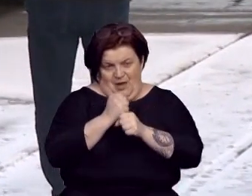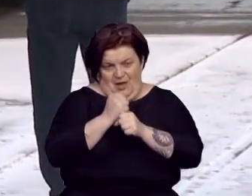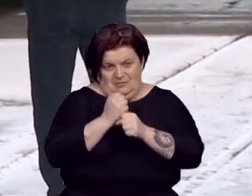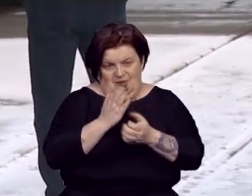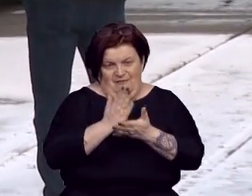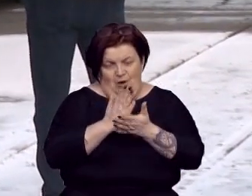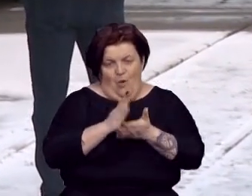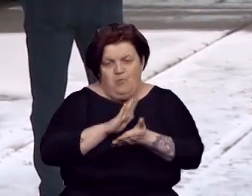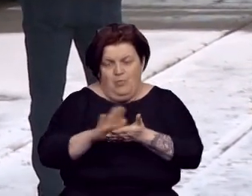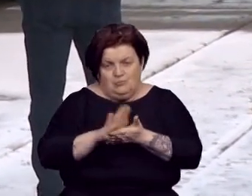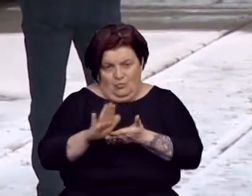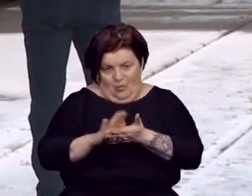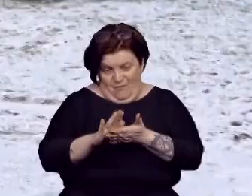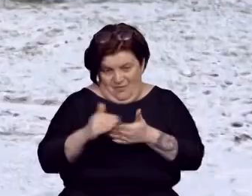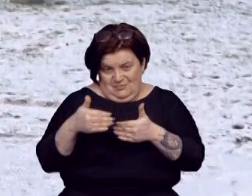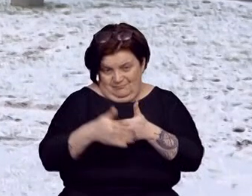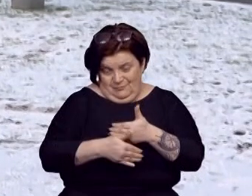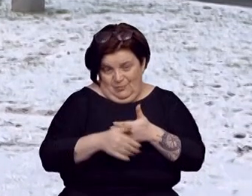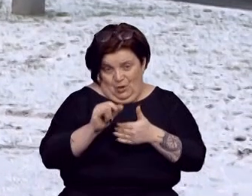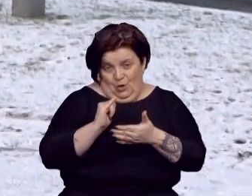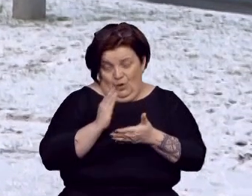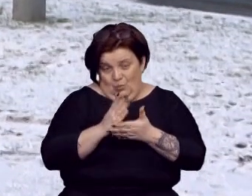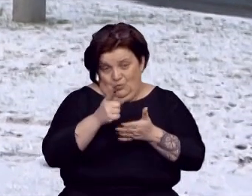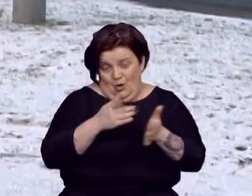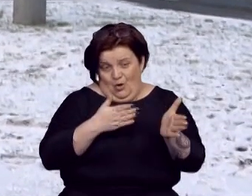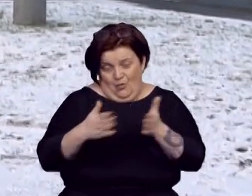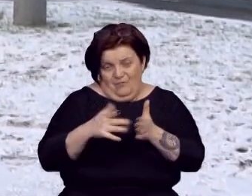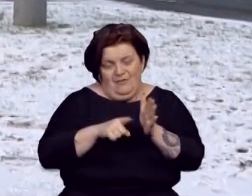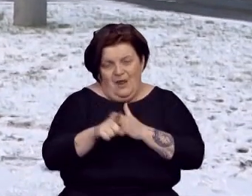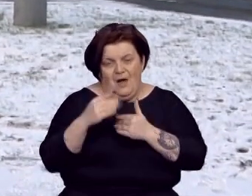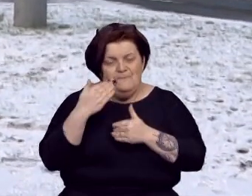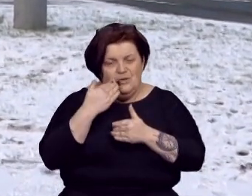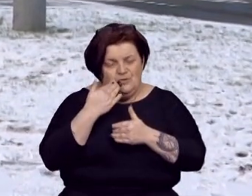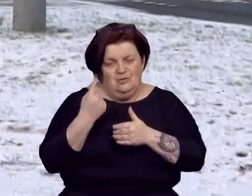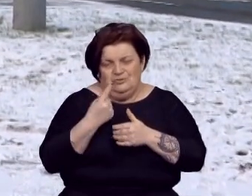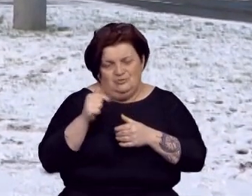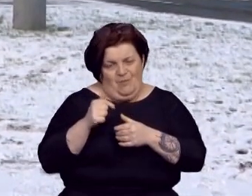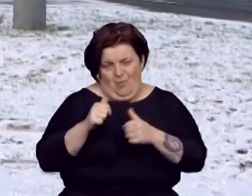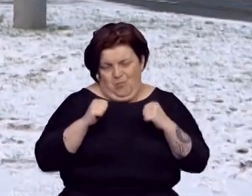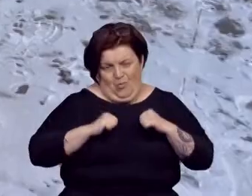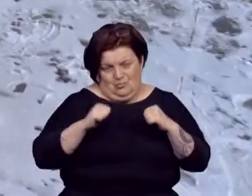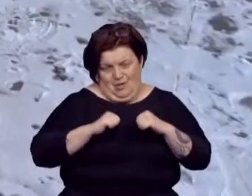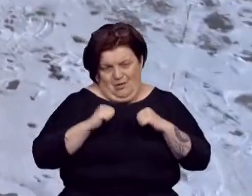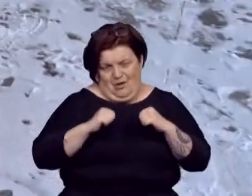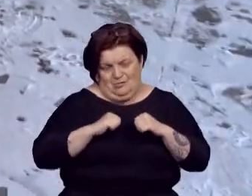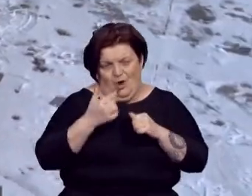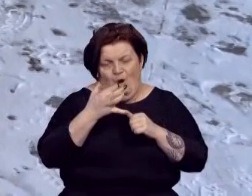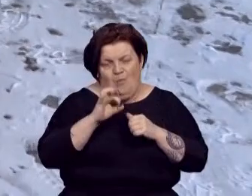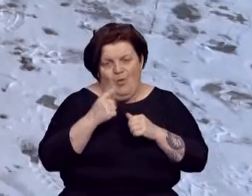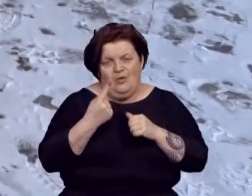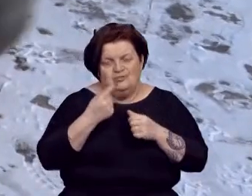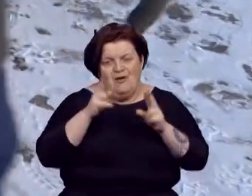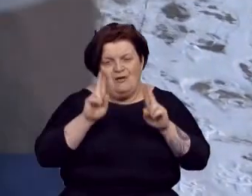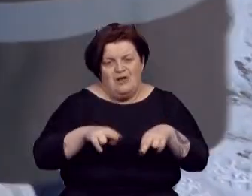do zakończenia porządkowe. No i inwestycja gotowa. No niestety dla mieszkańców no, trzeba jeszcze poczekać, bo